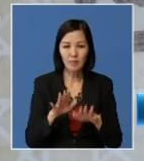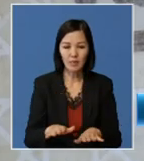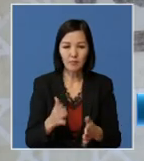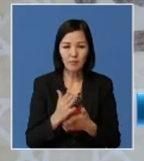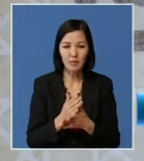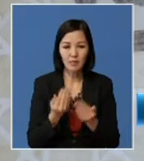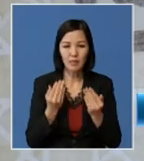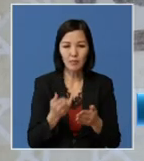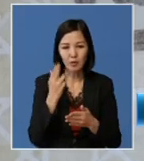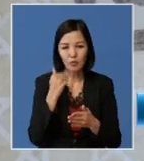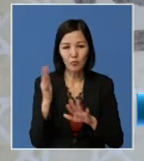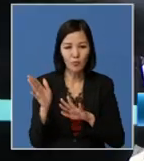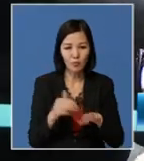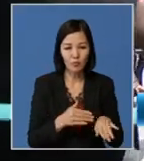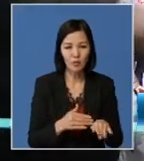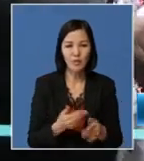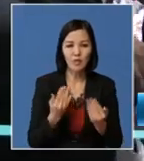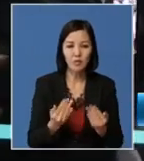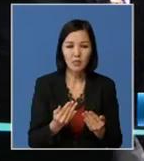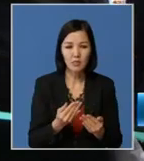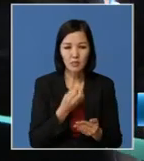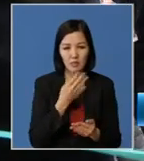Теперь эти неудобства остались позади.